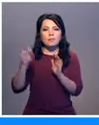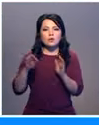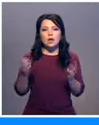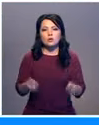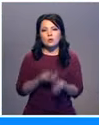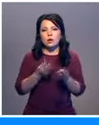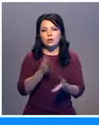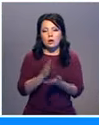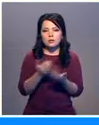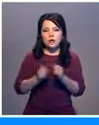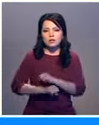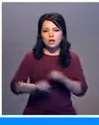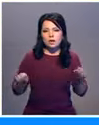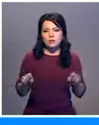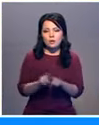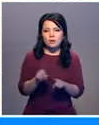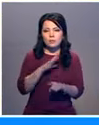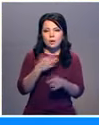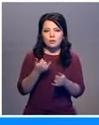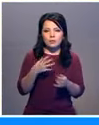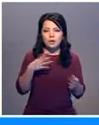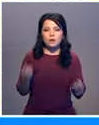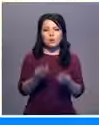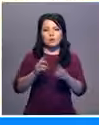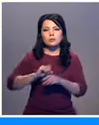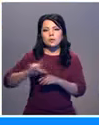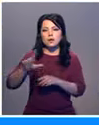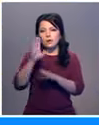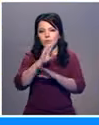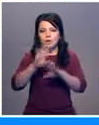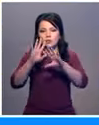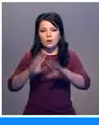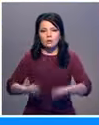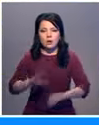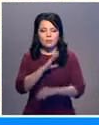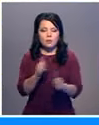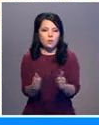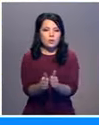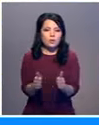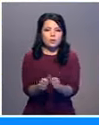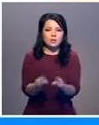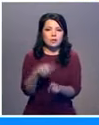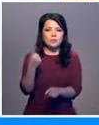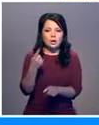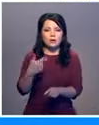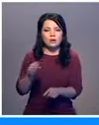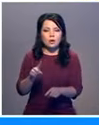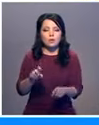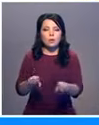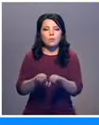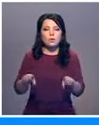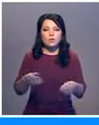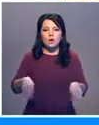болған. Кенеттен жойқын жарылыс болып, абырой болғанда соңы өртке ұласпай бірден сөніп қалған. Көршілердің бірі газ құбырын жауып үлгеріпті. Сол